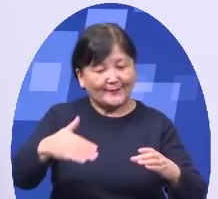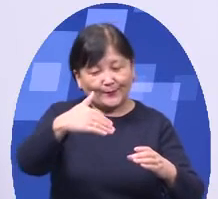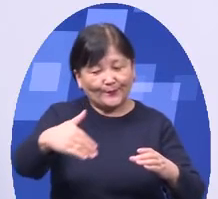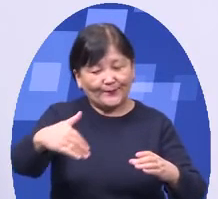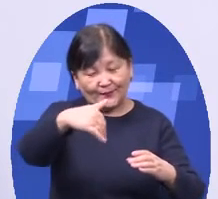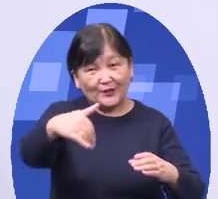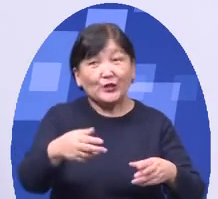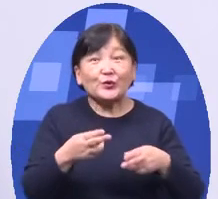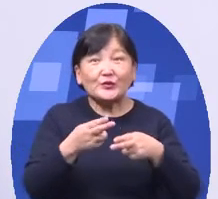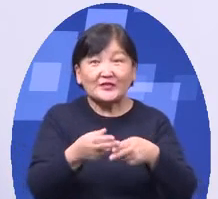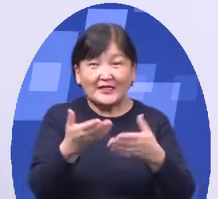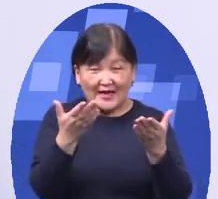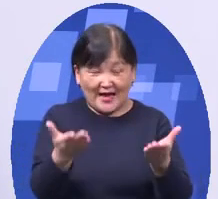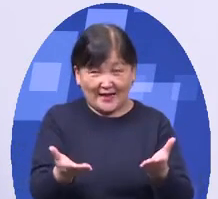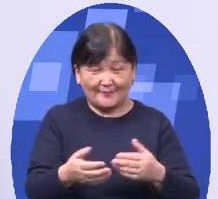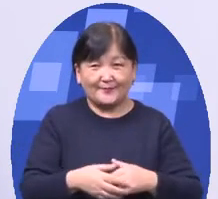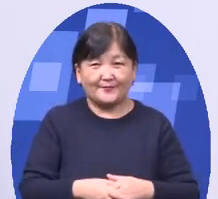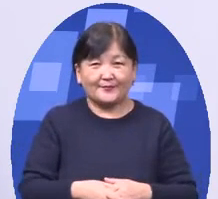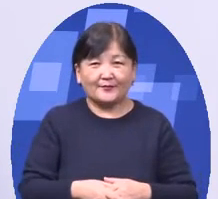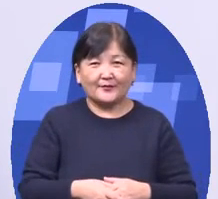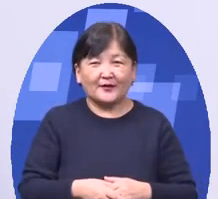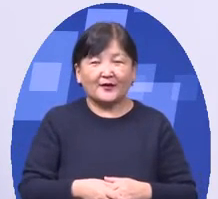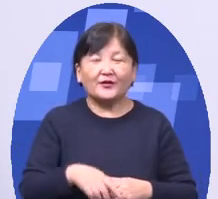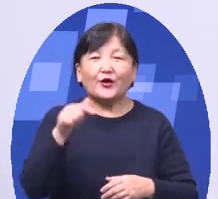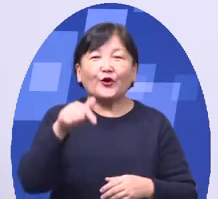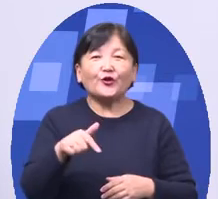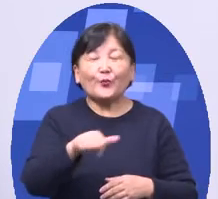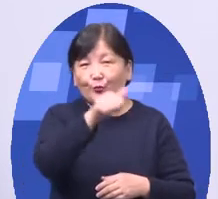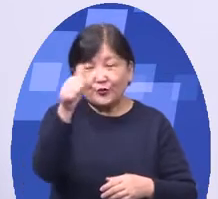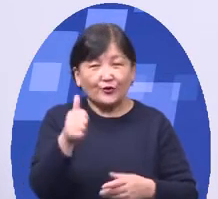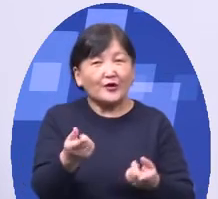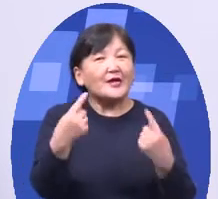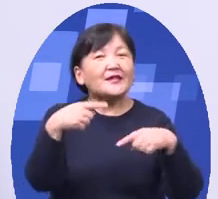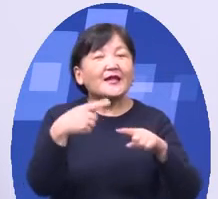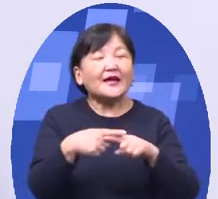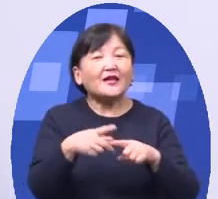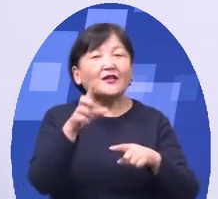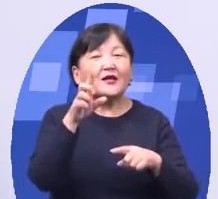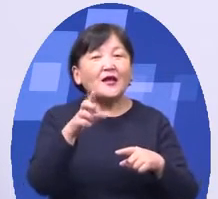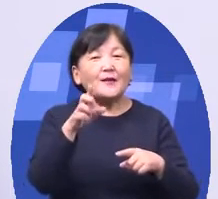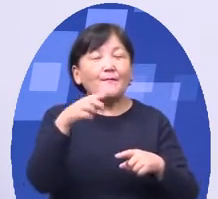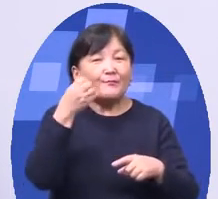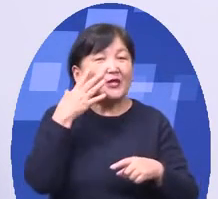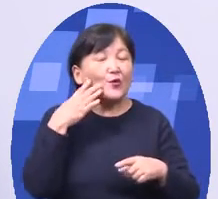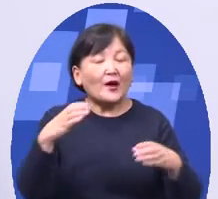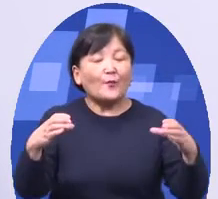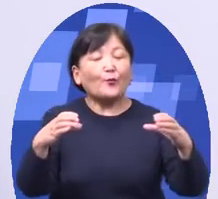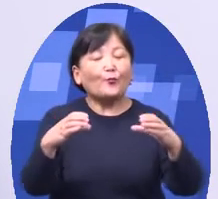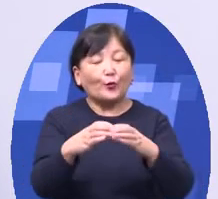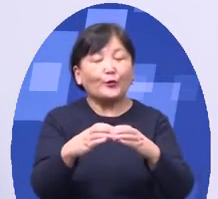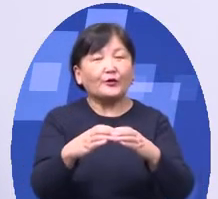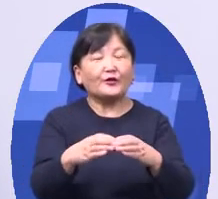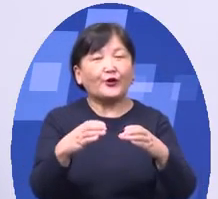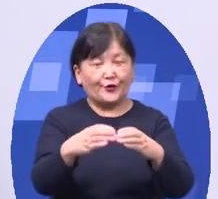хүүхдүүдээ. За тэгвэл одоо бэлэгээ дахин нийлүүлж нэг бүхэл бэлэг